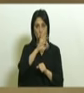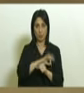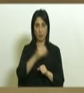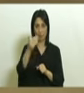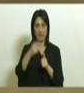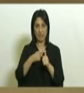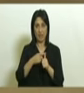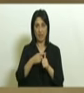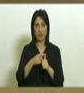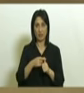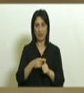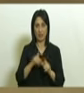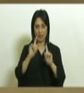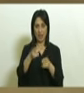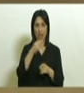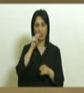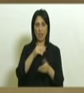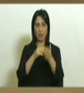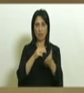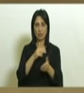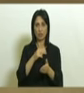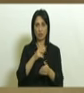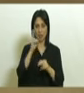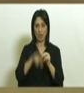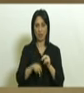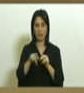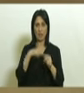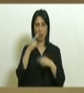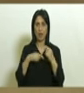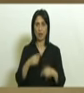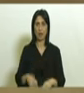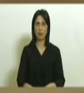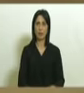მისი სახელი? დააკავეთ, დამნაშავე და დამსავდება ეს ლაპარაკი.